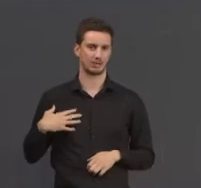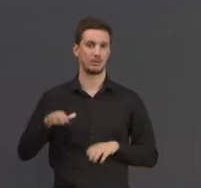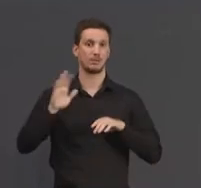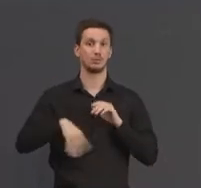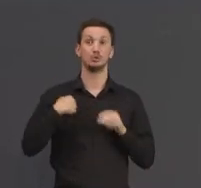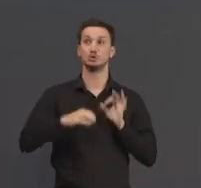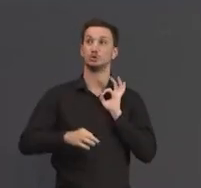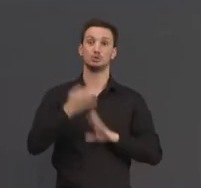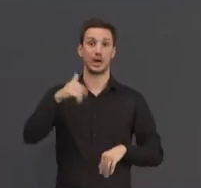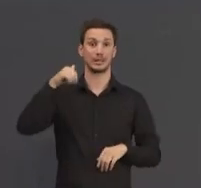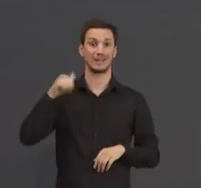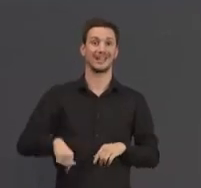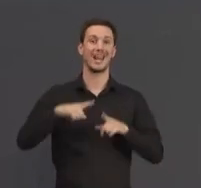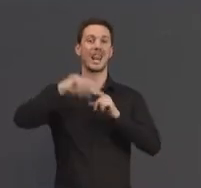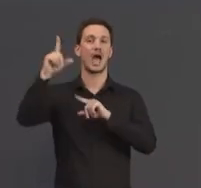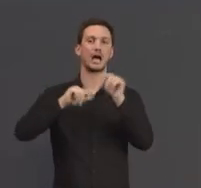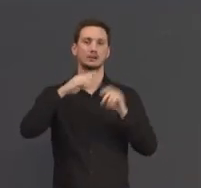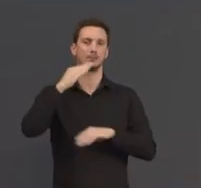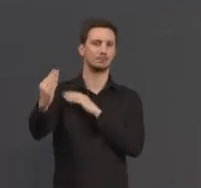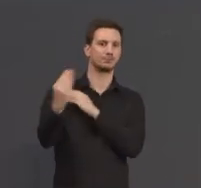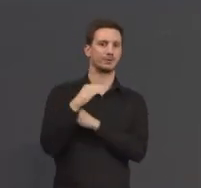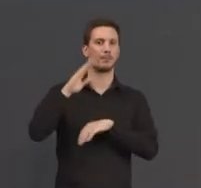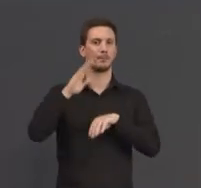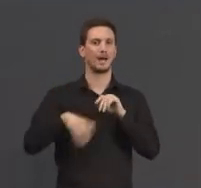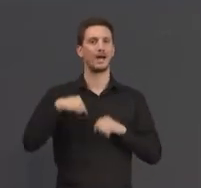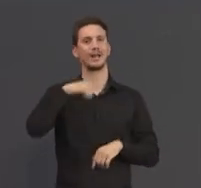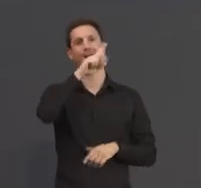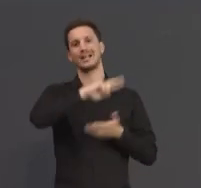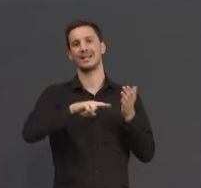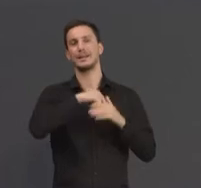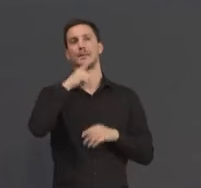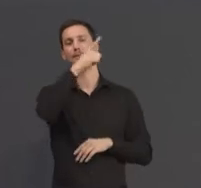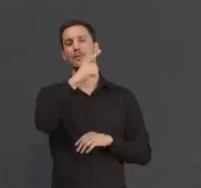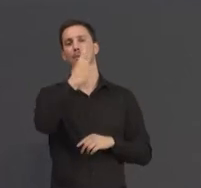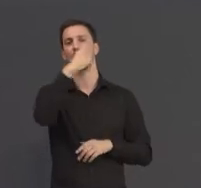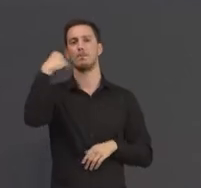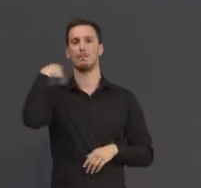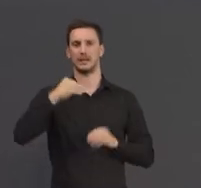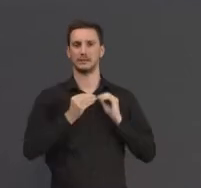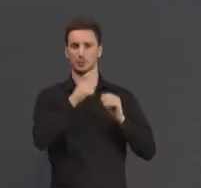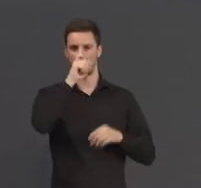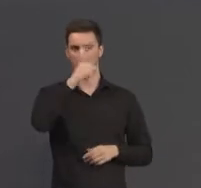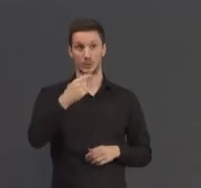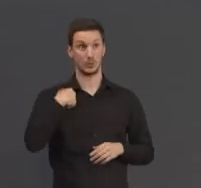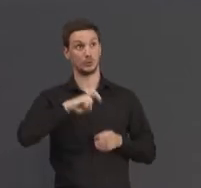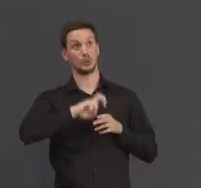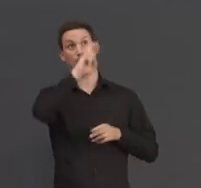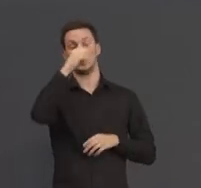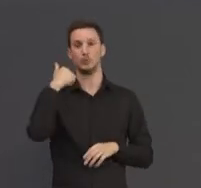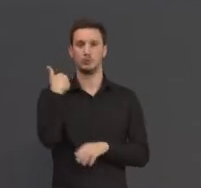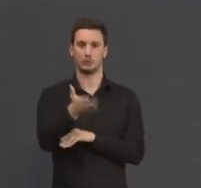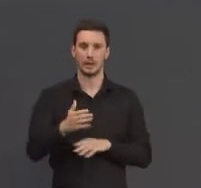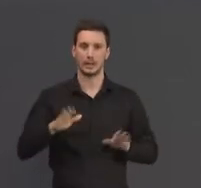rebre una beca de la Caixa per anar a fer un màster a Edimburg durant un any. Anar-se'n a fora és,